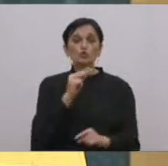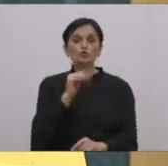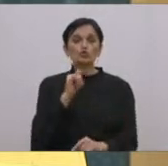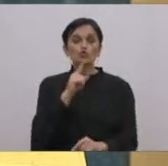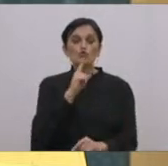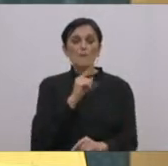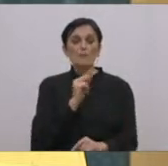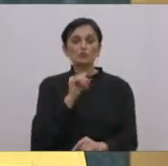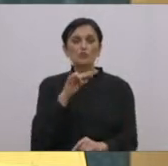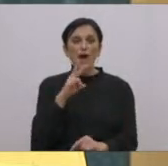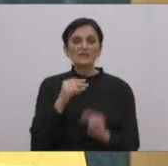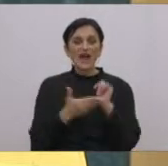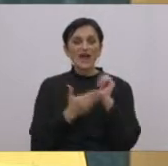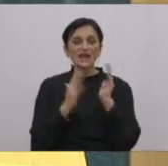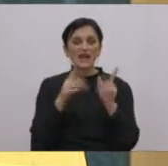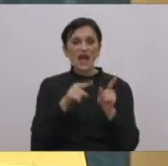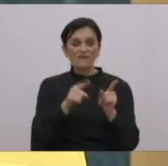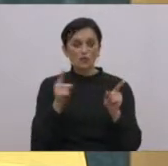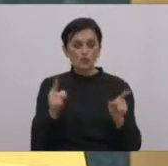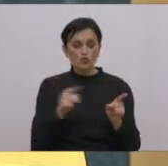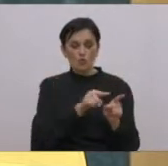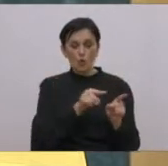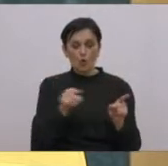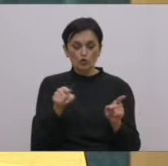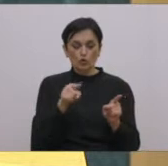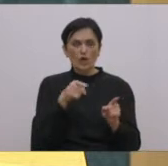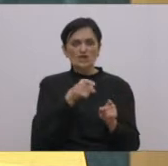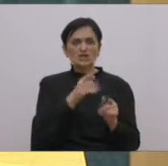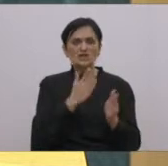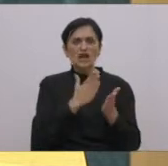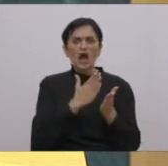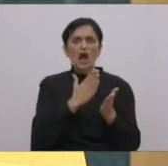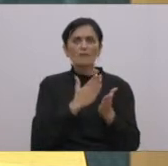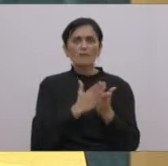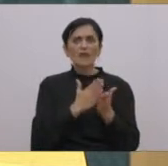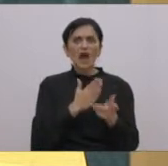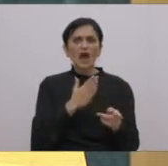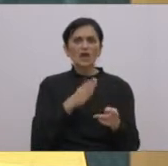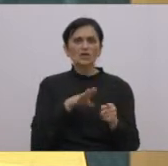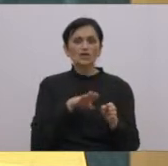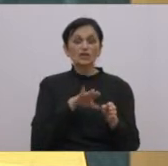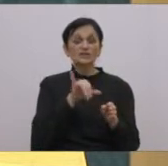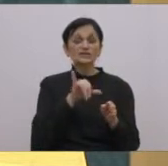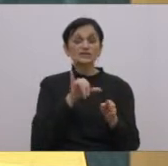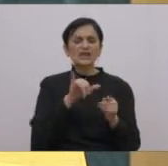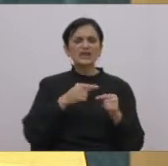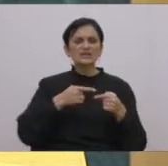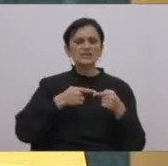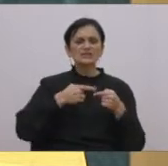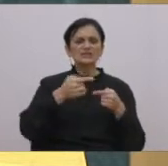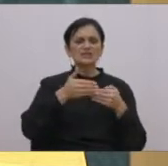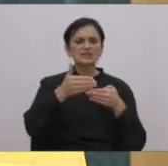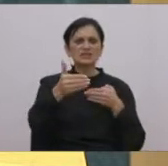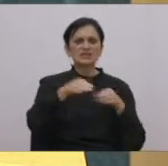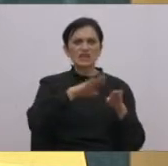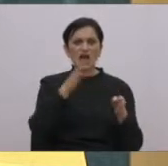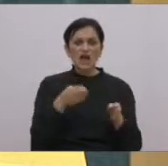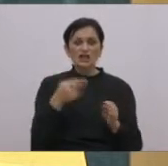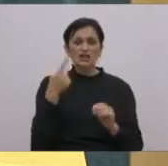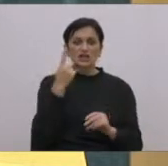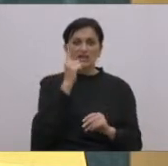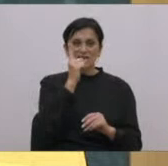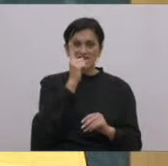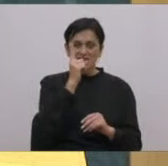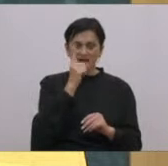ხევის მონაკვეთს, სადაც როგორც მოგახსენეთ, ყველაზე გრძელი გვირაბი მდებარეობს, კილომეტრი და 800-იანი